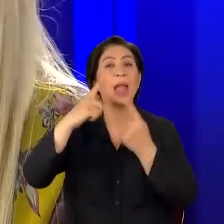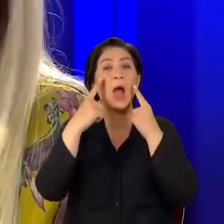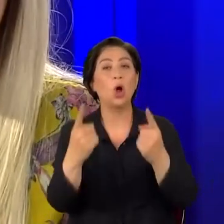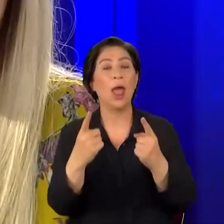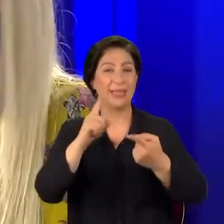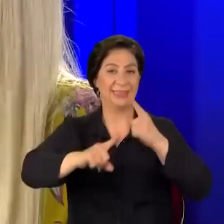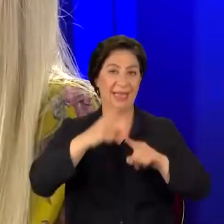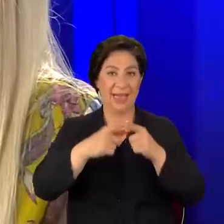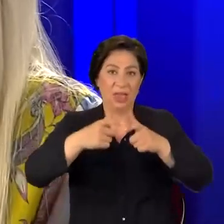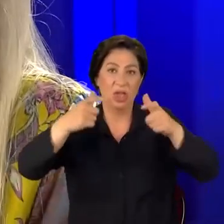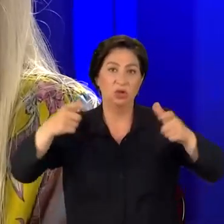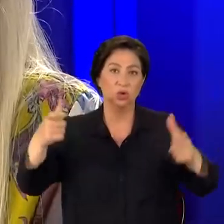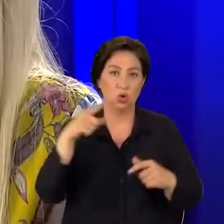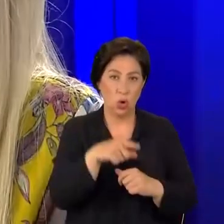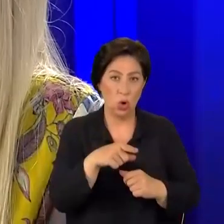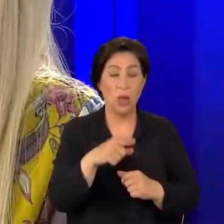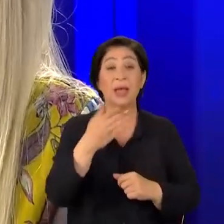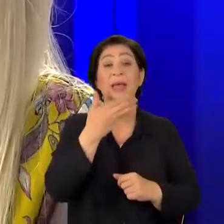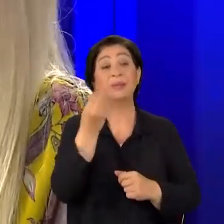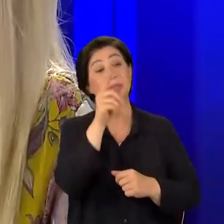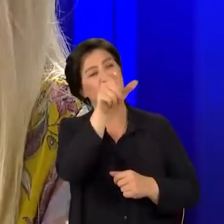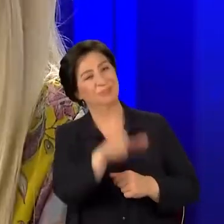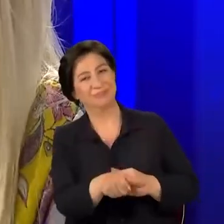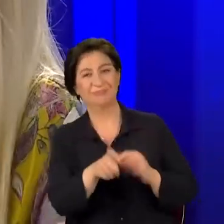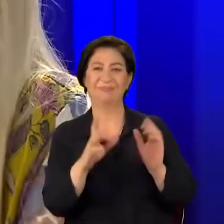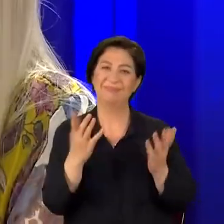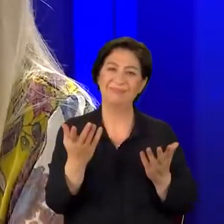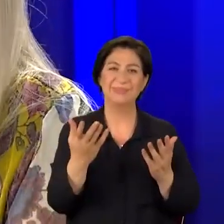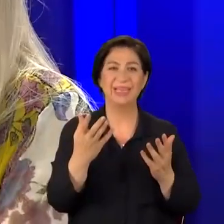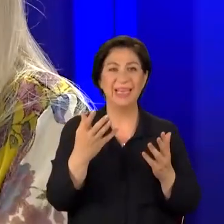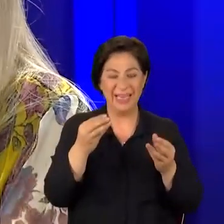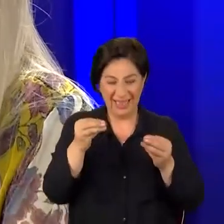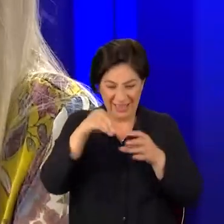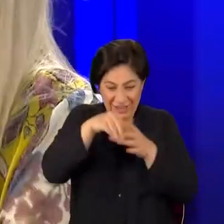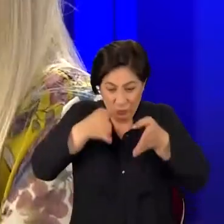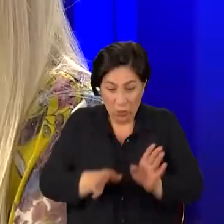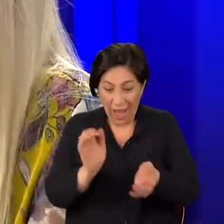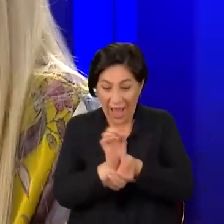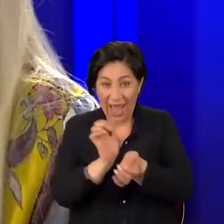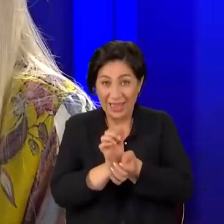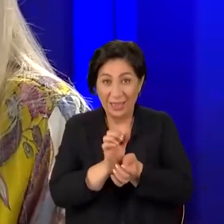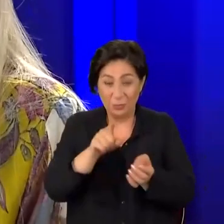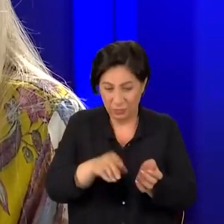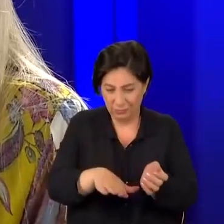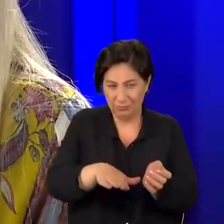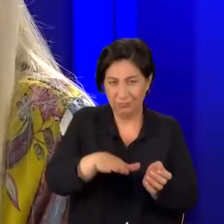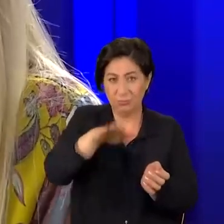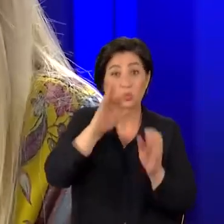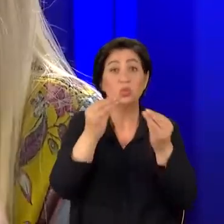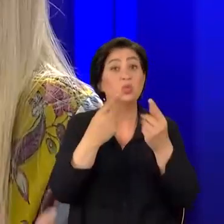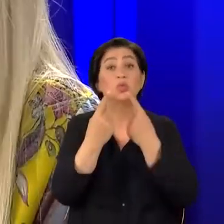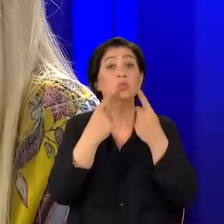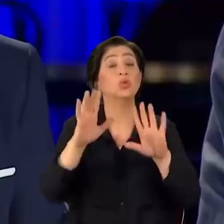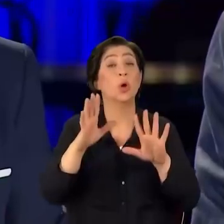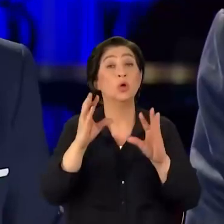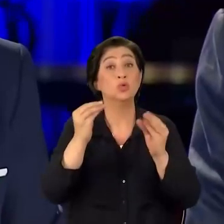siyasetler. Sadece genç bir çocuk ya da içine doğduğu bir aileden yükselen bir çocukluktan bahsetmiyoruz. Yani